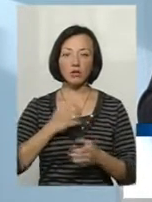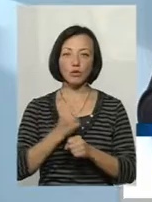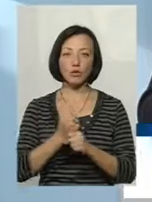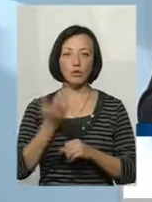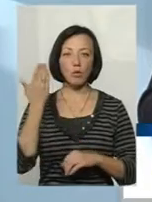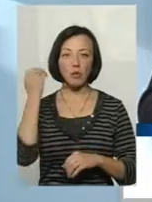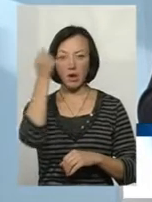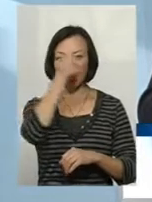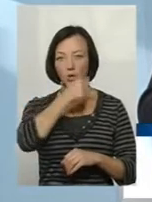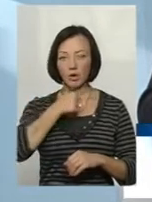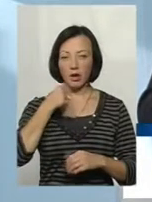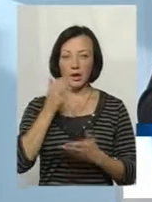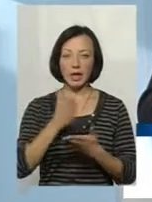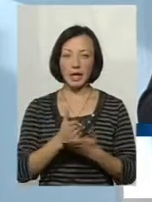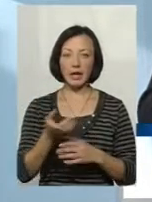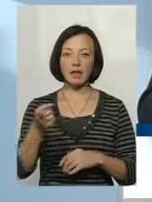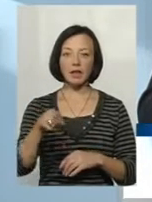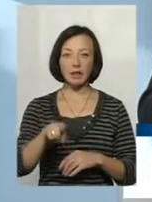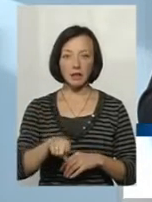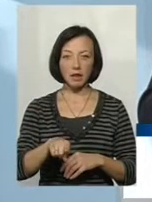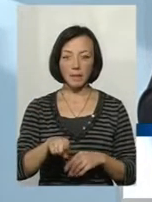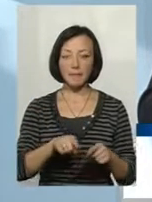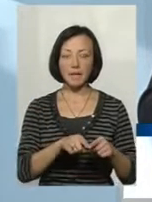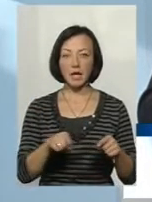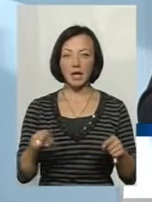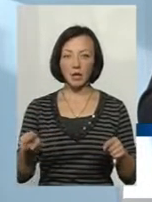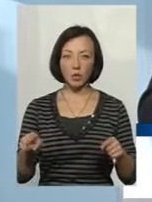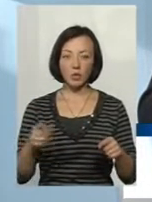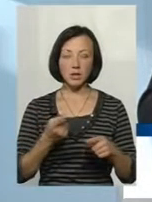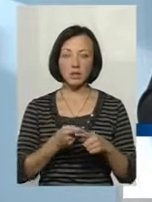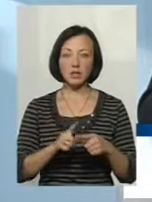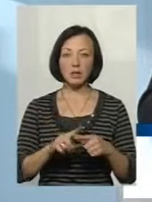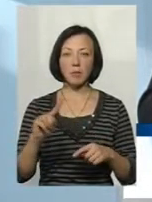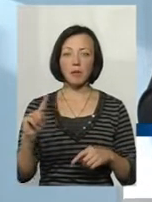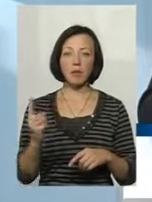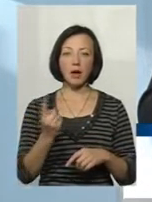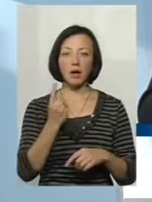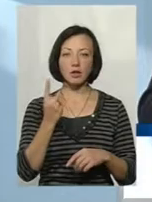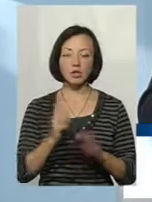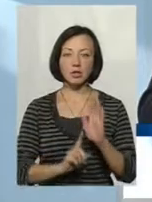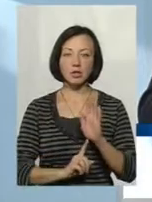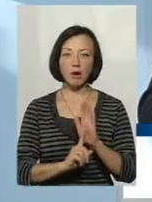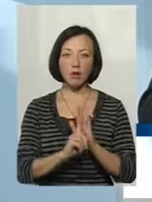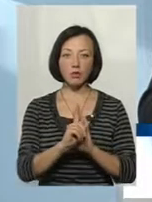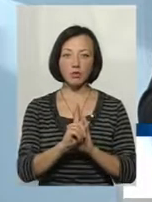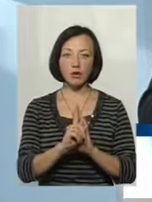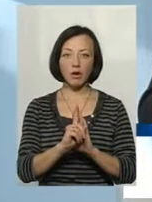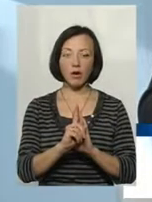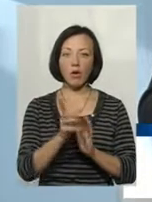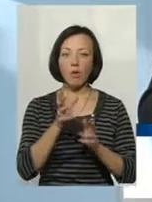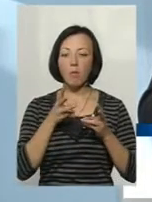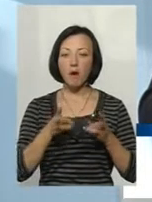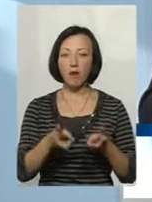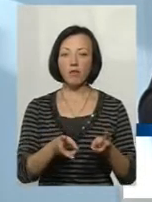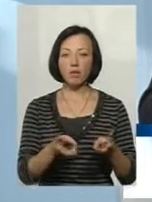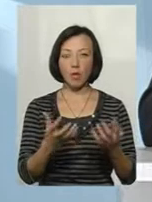попередні роки, є те період саме оцей перших запусків опалювального